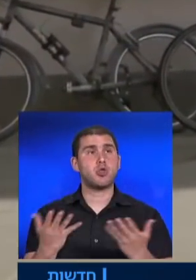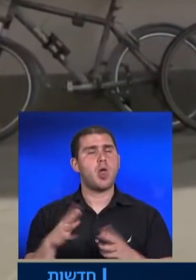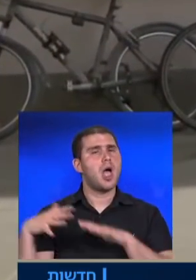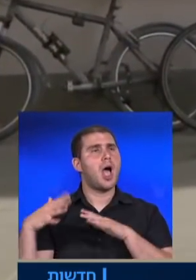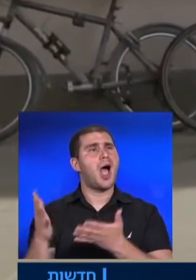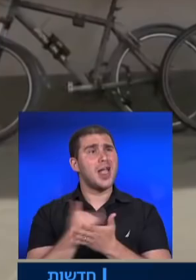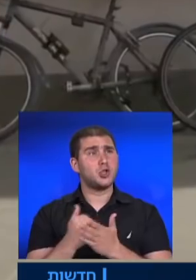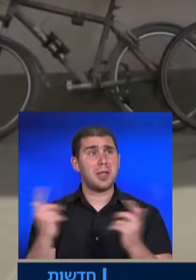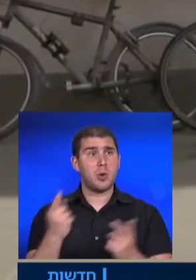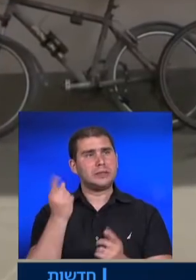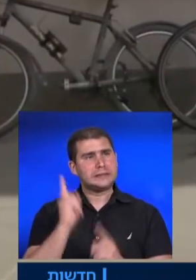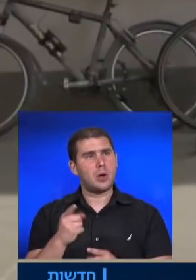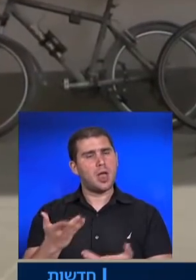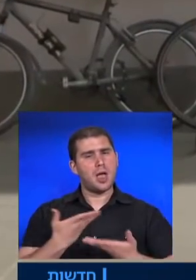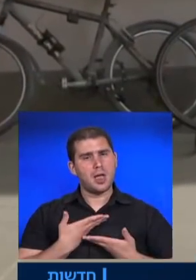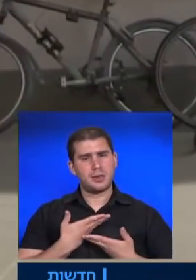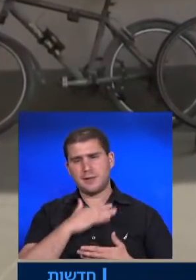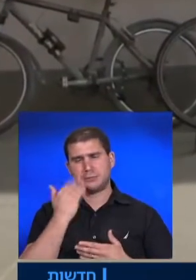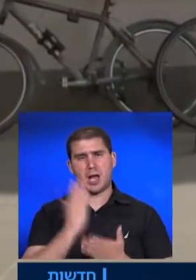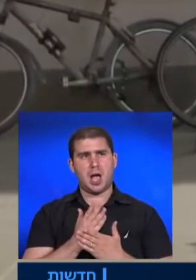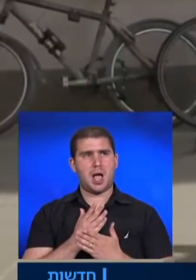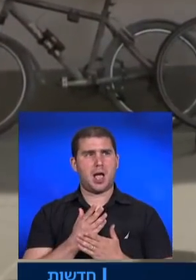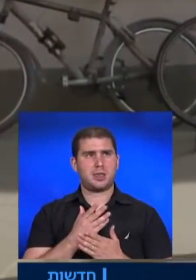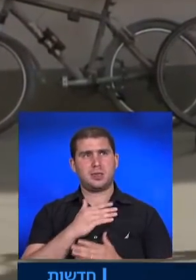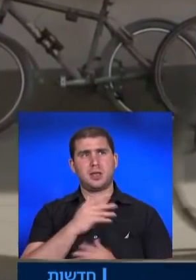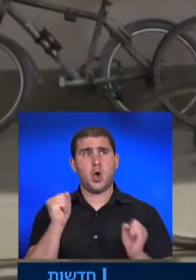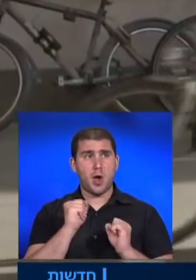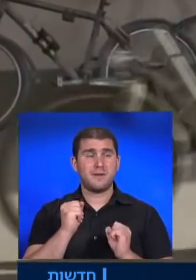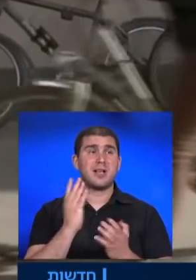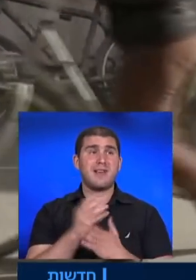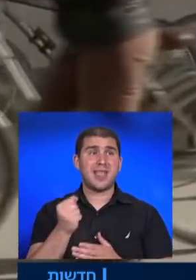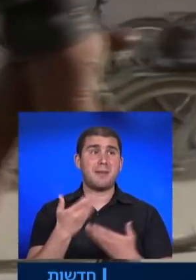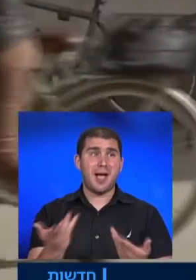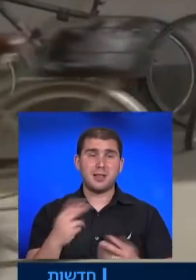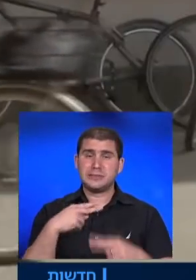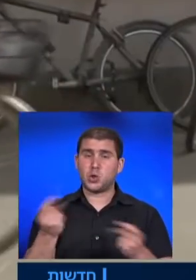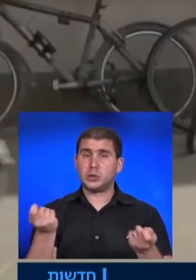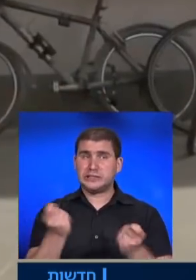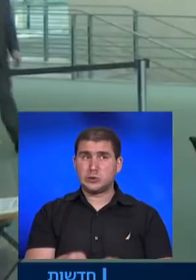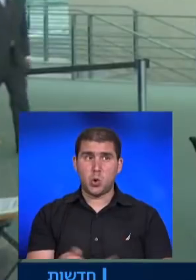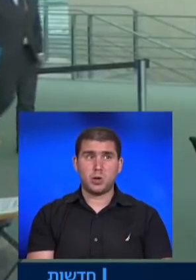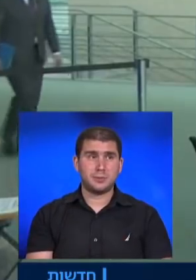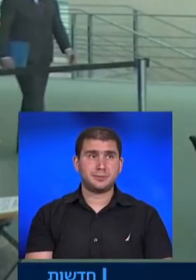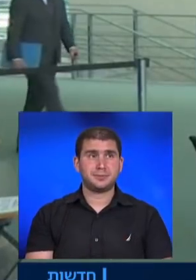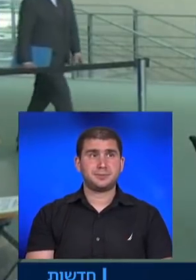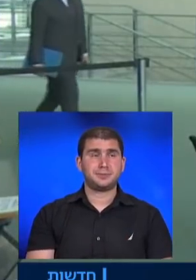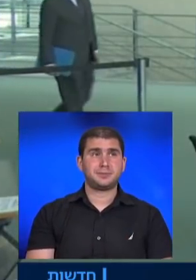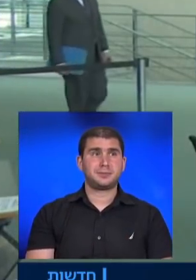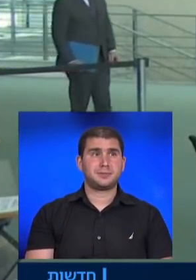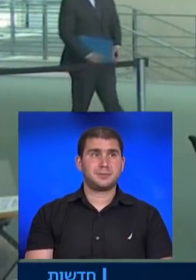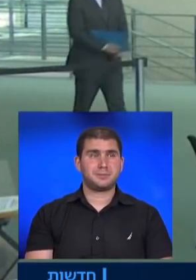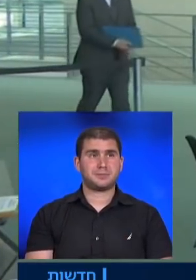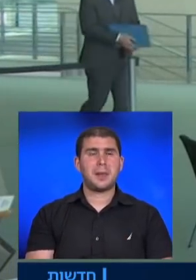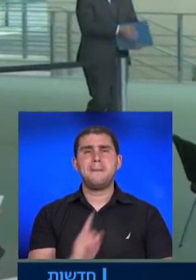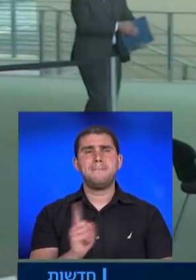wir so einen Landesvater haben, der das so gut hat. Nächstes Jahr gibt es auch wieder, und dann gibt es wieder Wiesen, und dann gehen wir alle ganz gern wieder hin. מי שמנווטת את